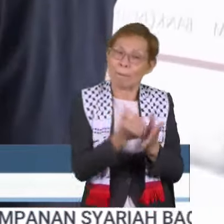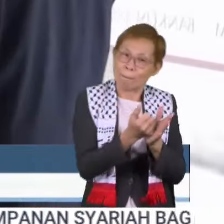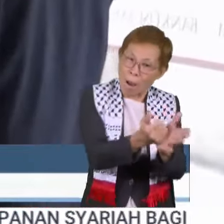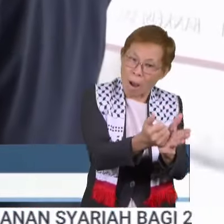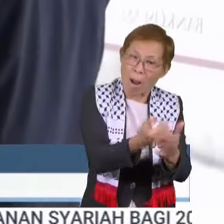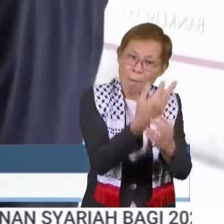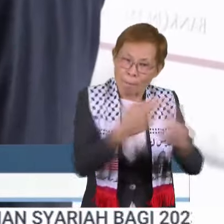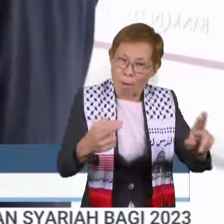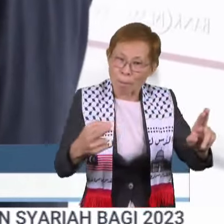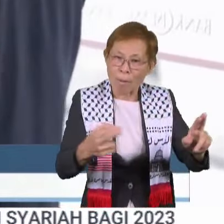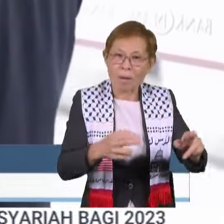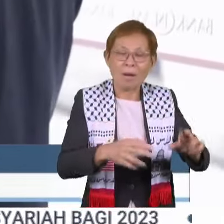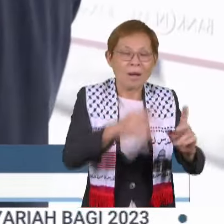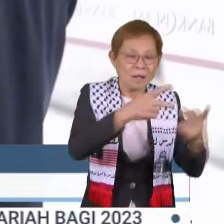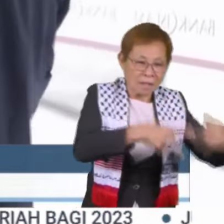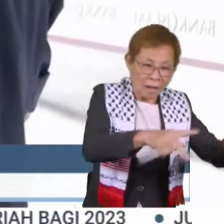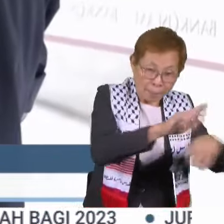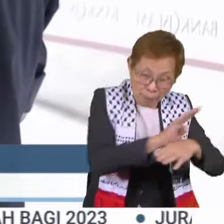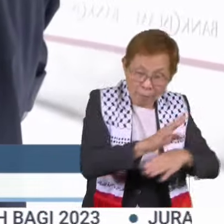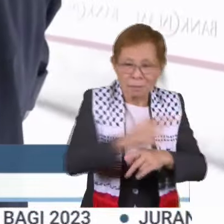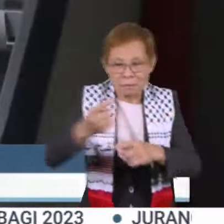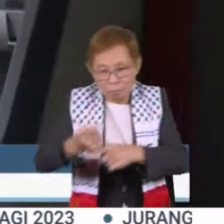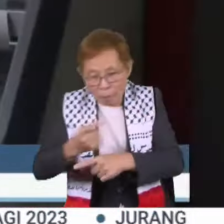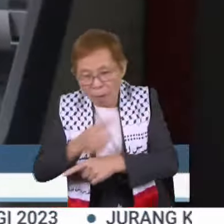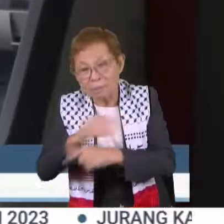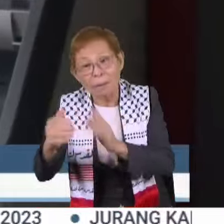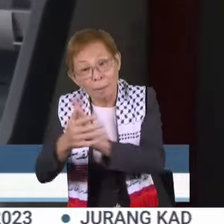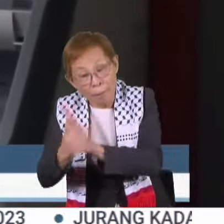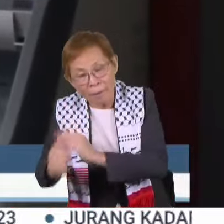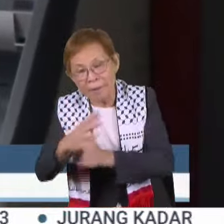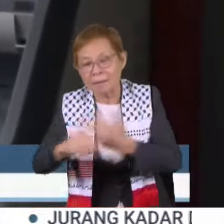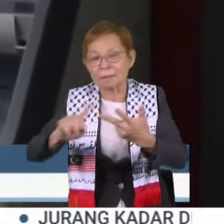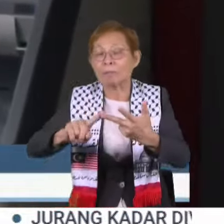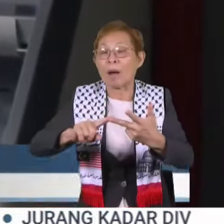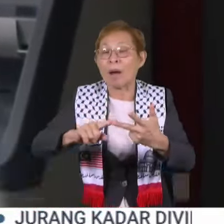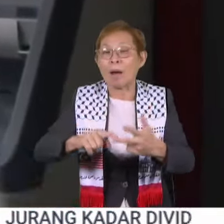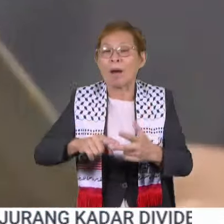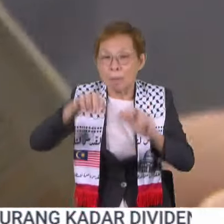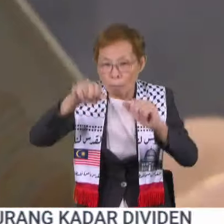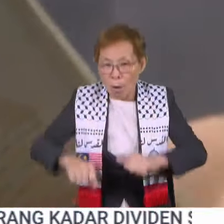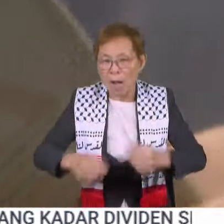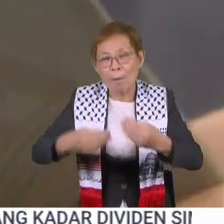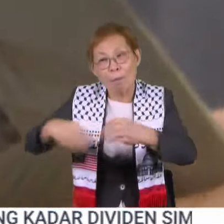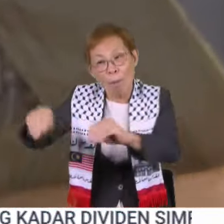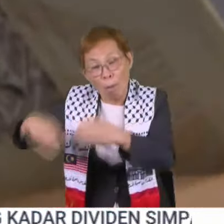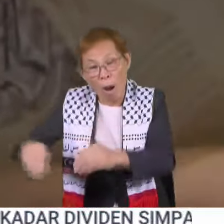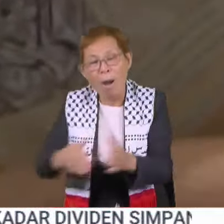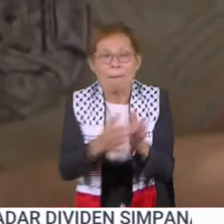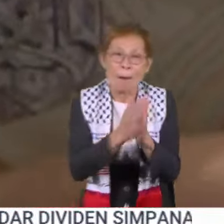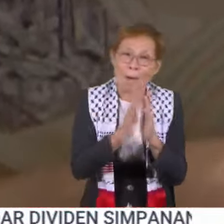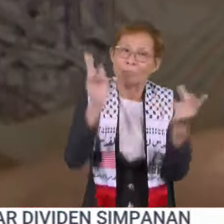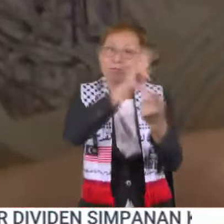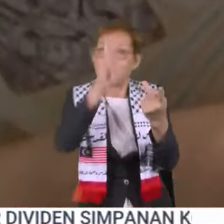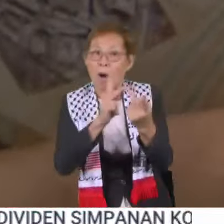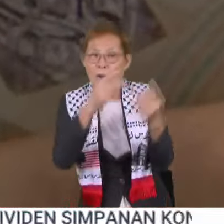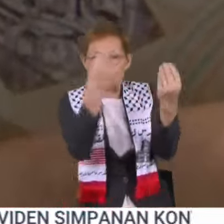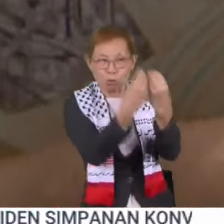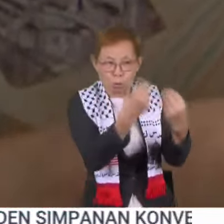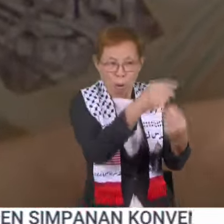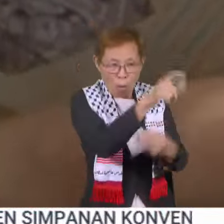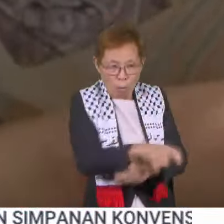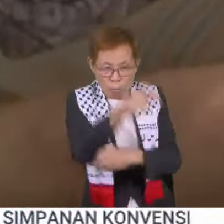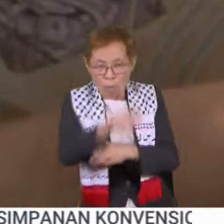dalam penyediaan premis perniagaan latihan dan kemahiran serta akses pemasaran permintaan tersebut bertepatan dengan populasi